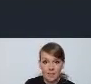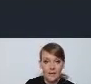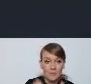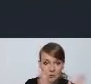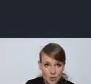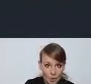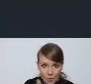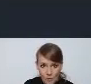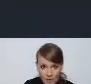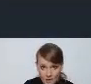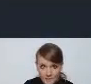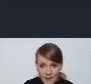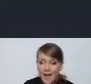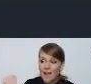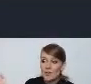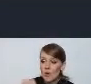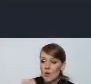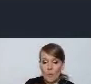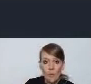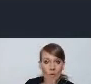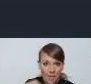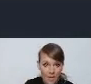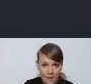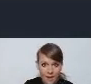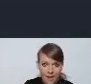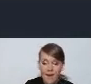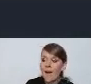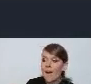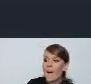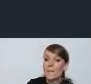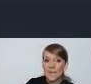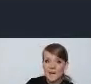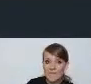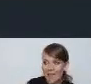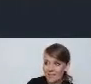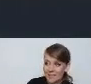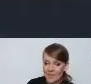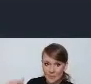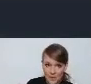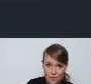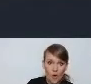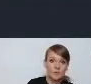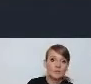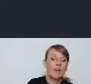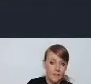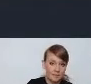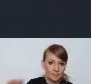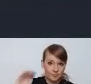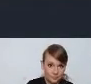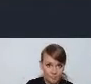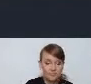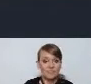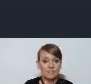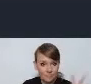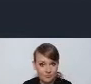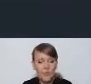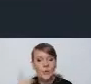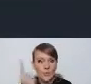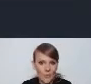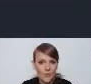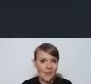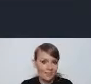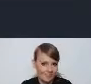a dotacja unijna i środki partnera prywatnego tak naprawdę pozwalają nam realizować przedsięwzięcie.